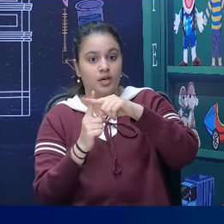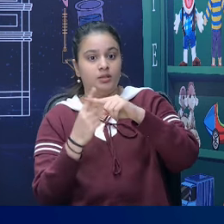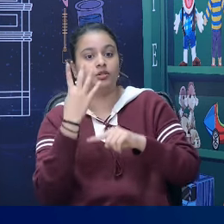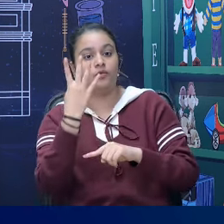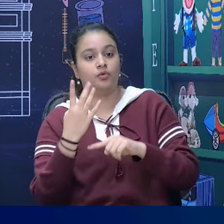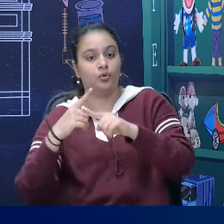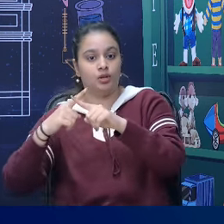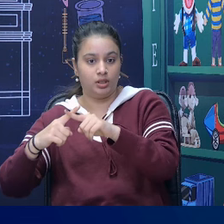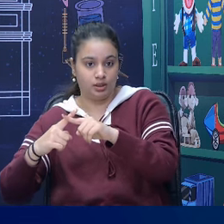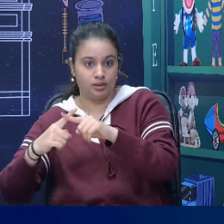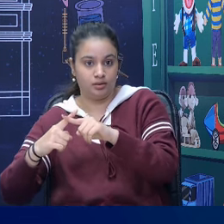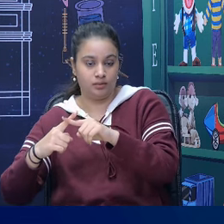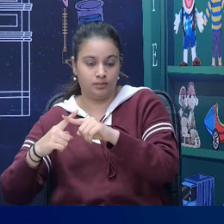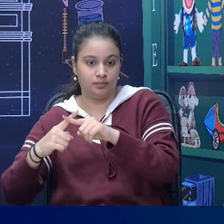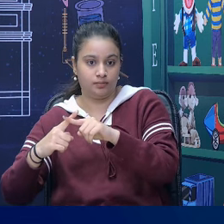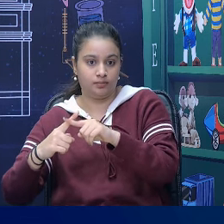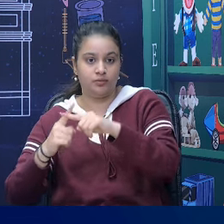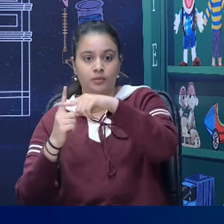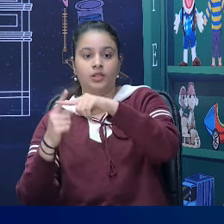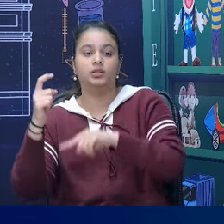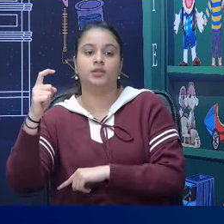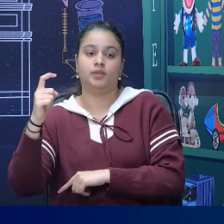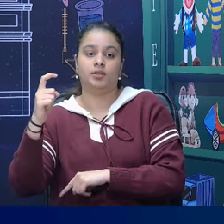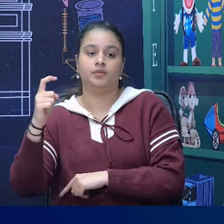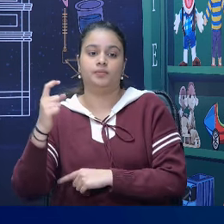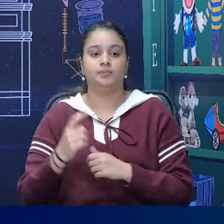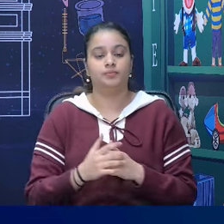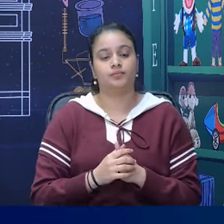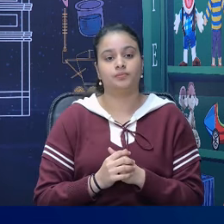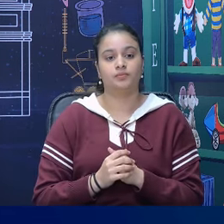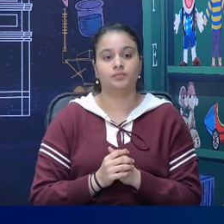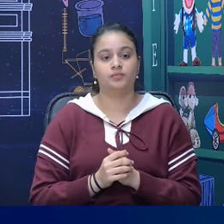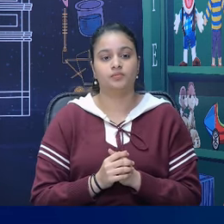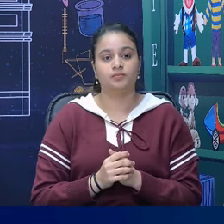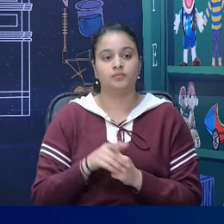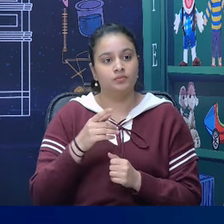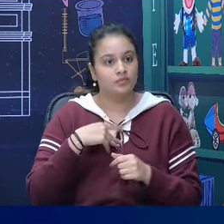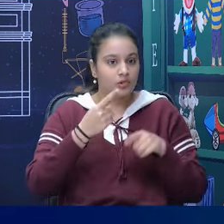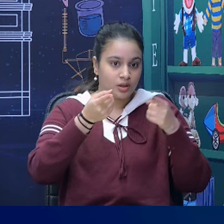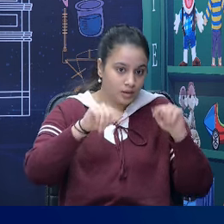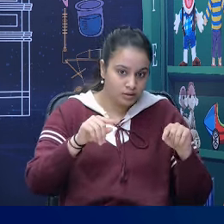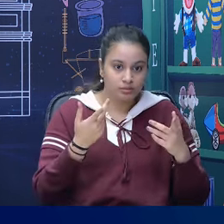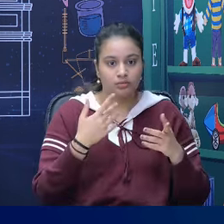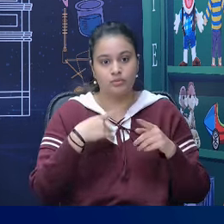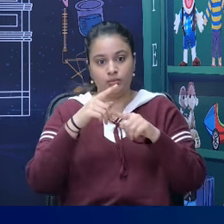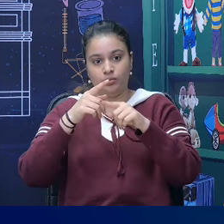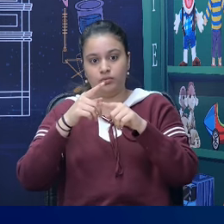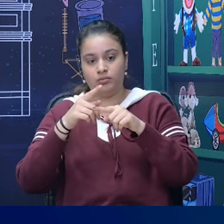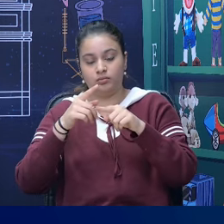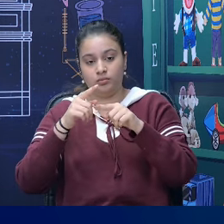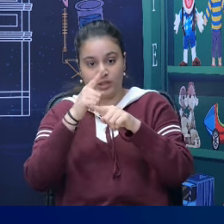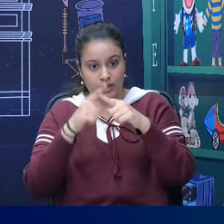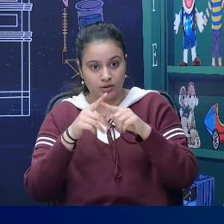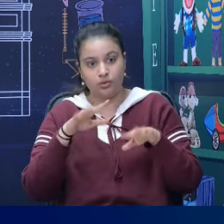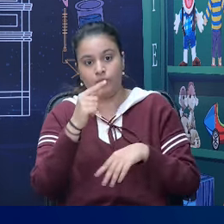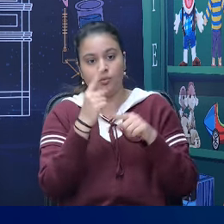4 एक्स जमा सा तो गुणा भी आई घटा भी आई जमा भी आई नंबर्स भी